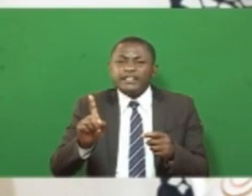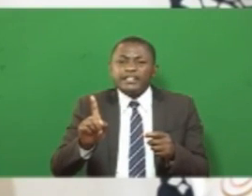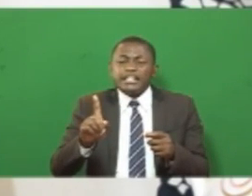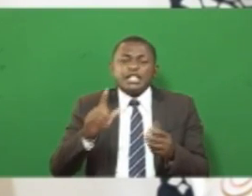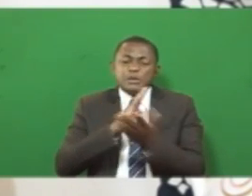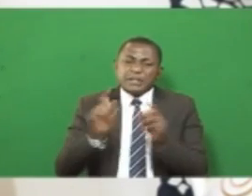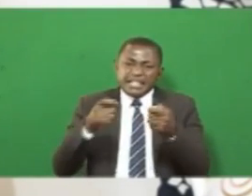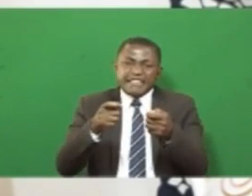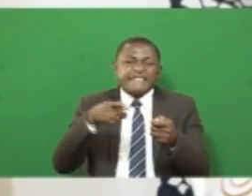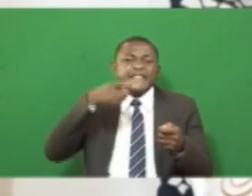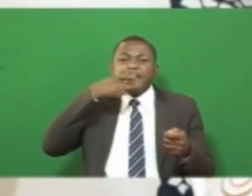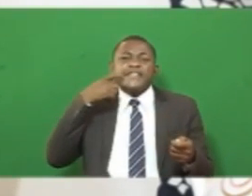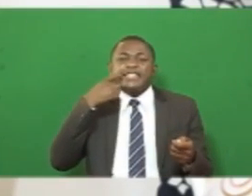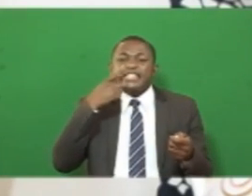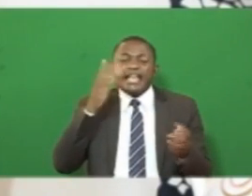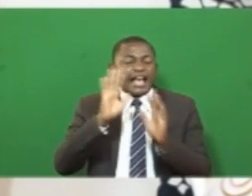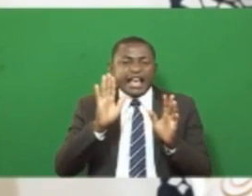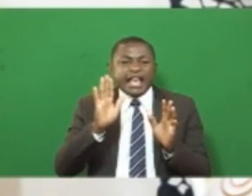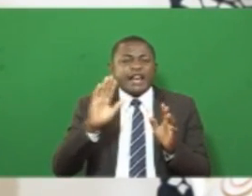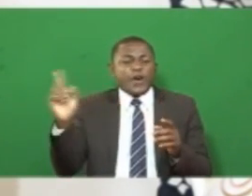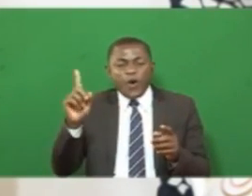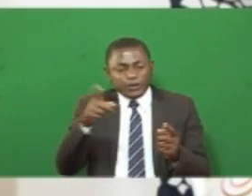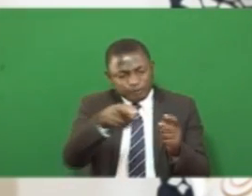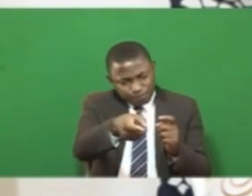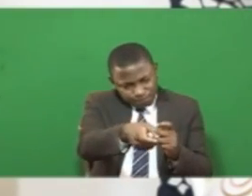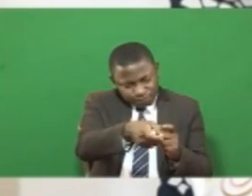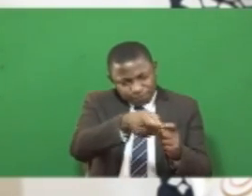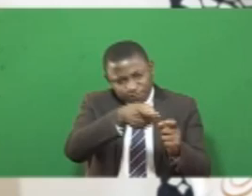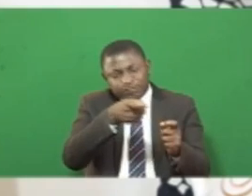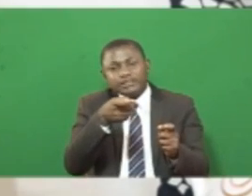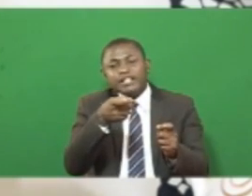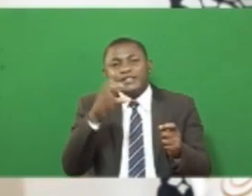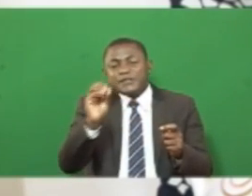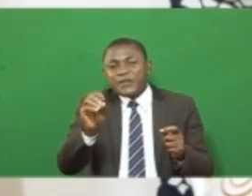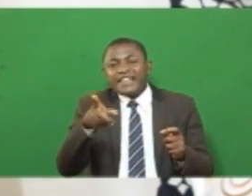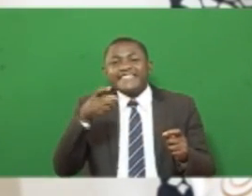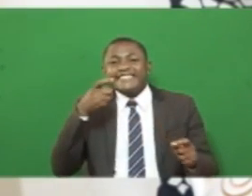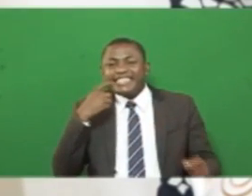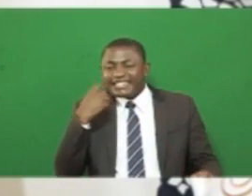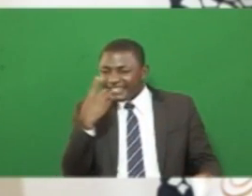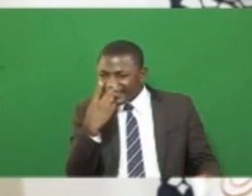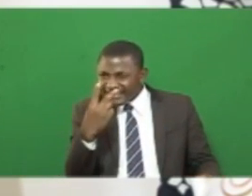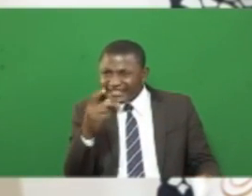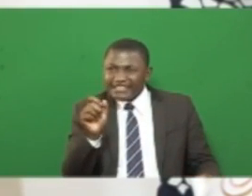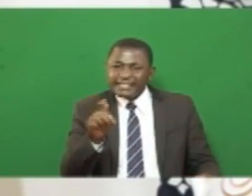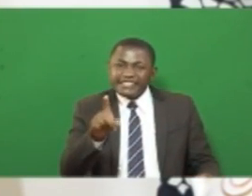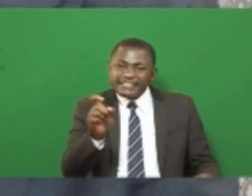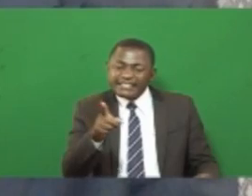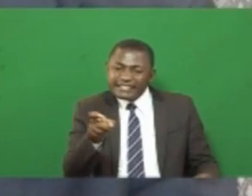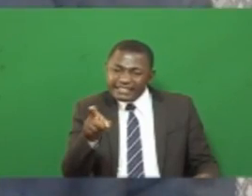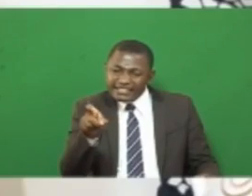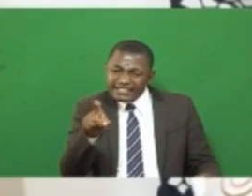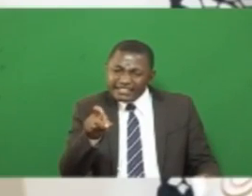fishi. Ndeyekuisa pachirauro kuchiputira. Kuti fishi kana ikaona kachirauro kachidaiwo mumvura